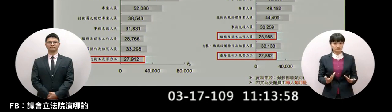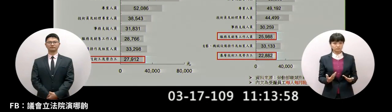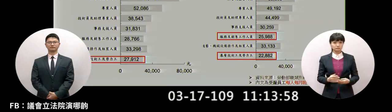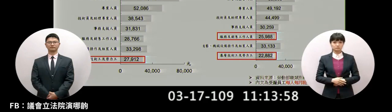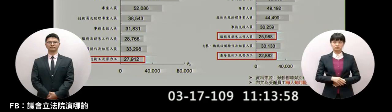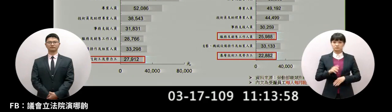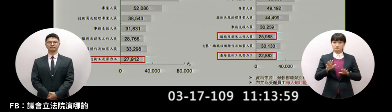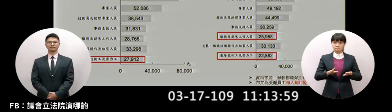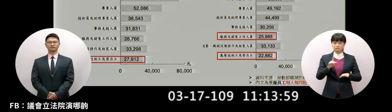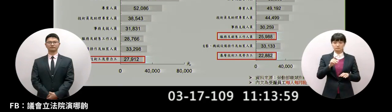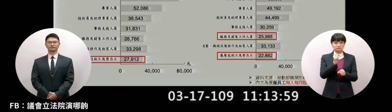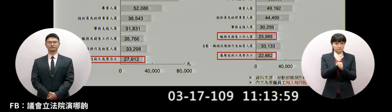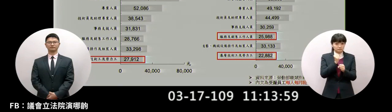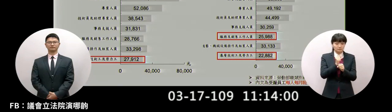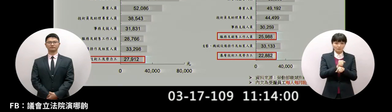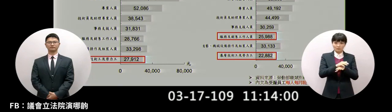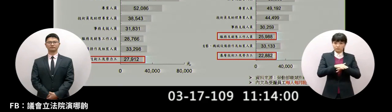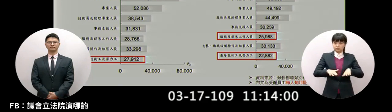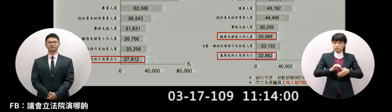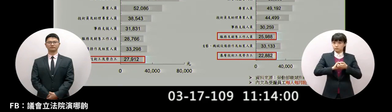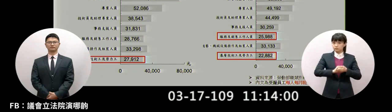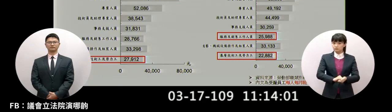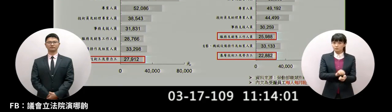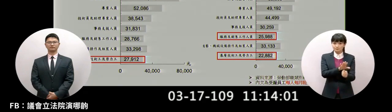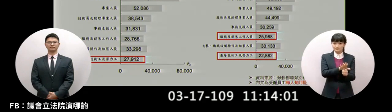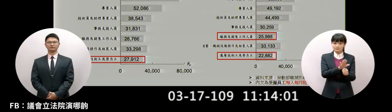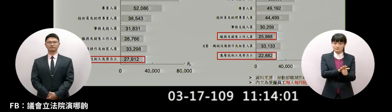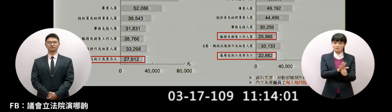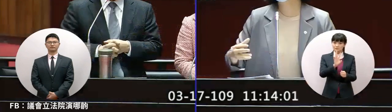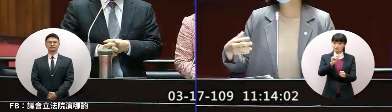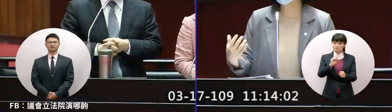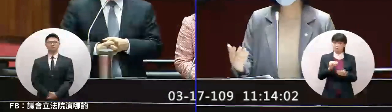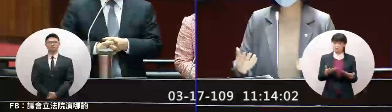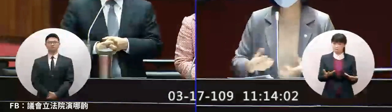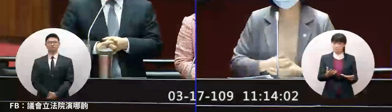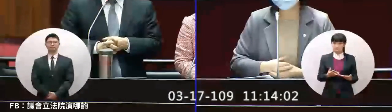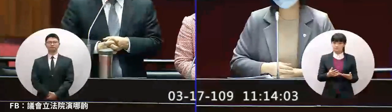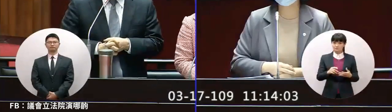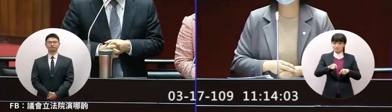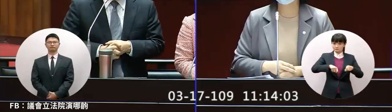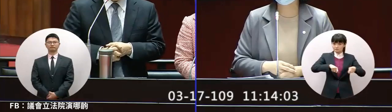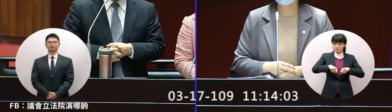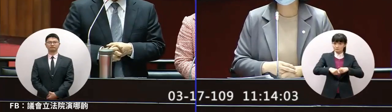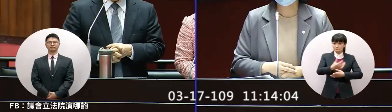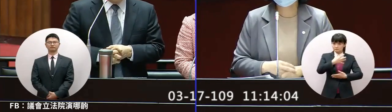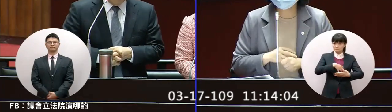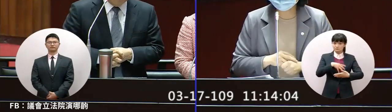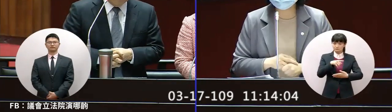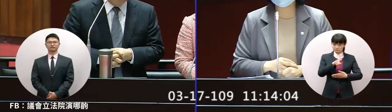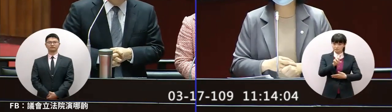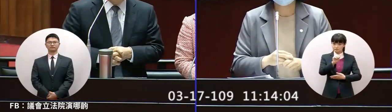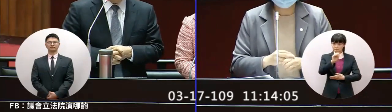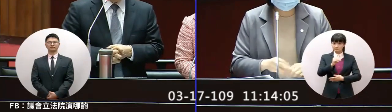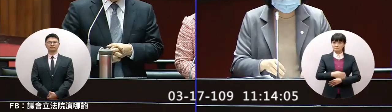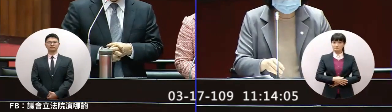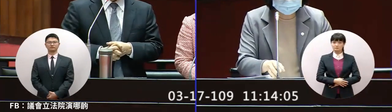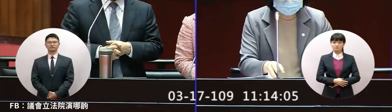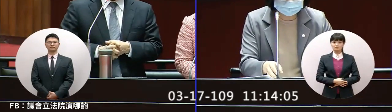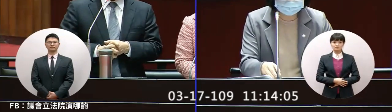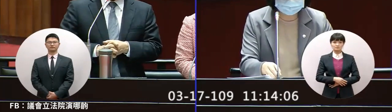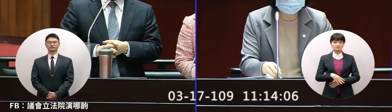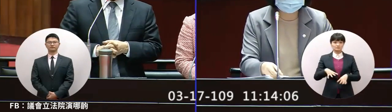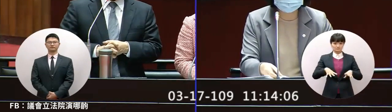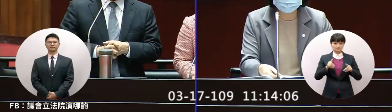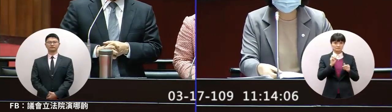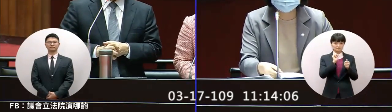业安定措施真的有涵盖他们，这个安全网真的能够接住他们吗？那首先我先要跟